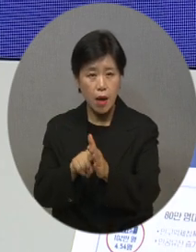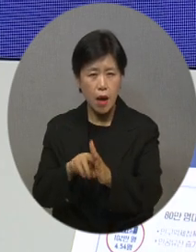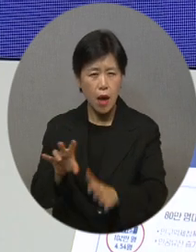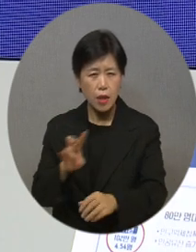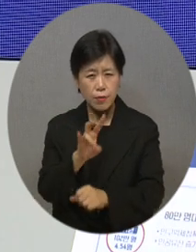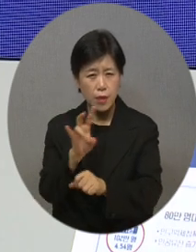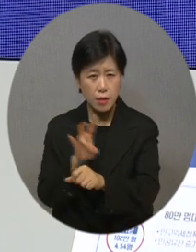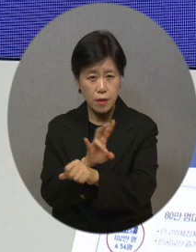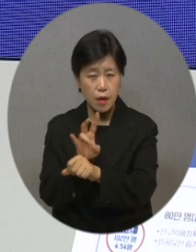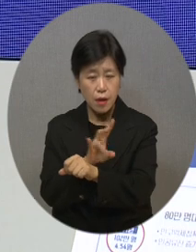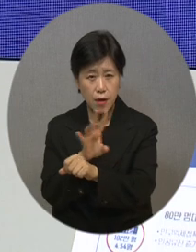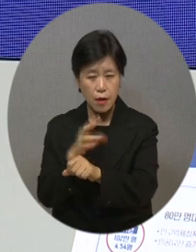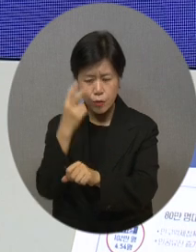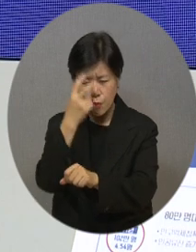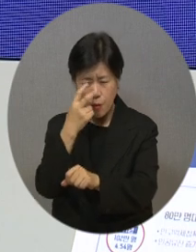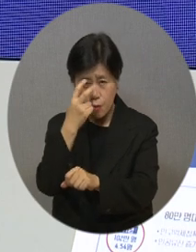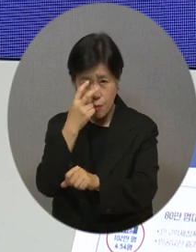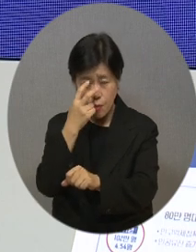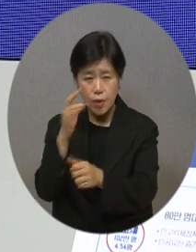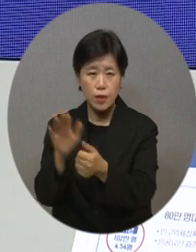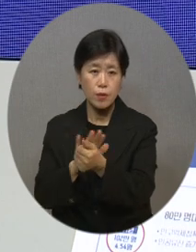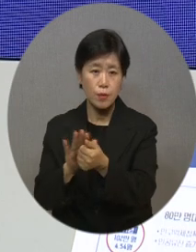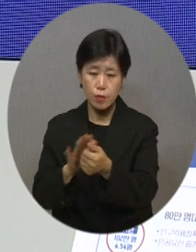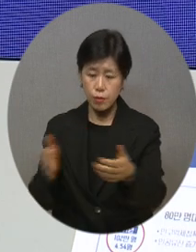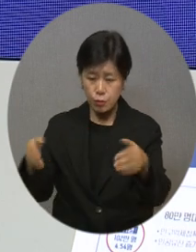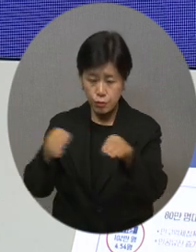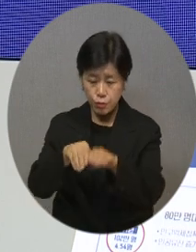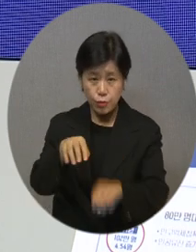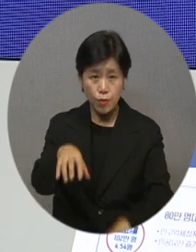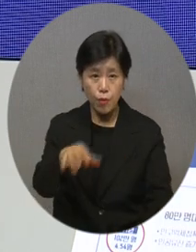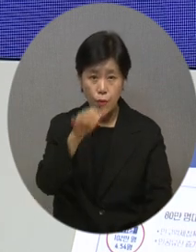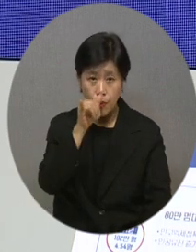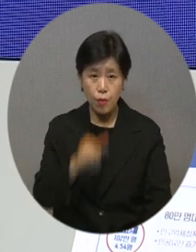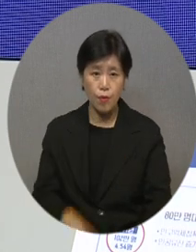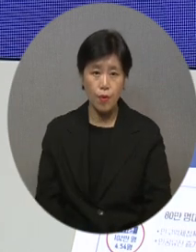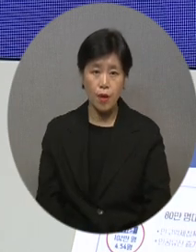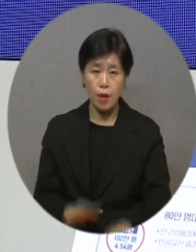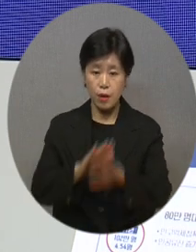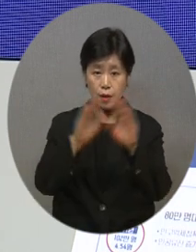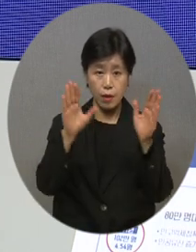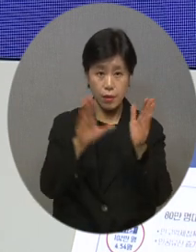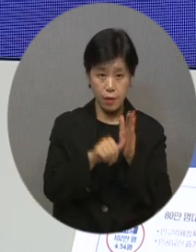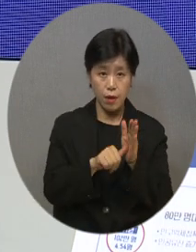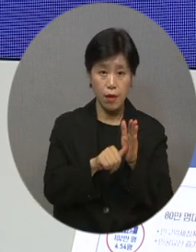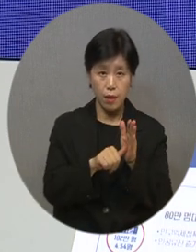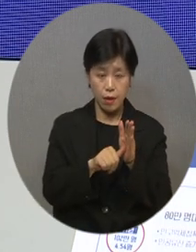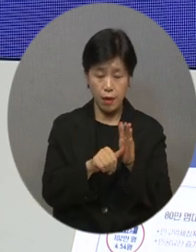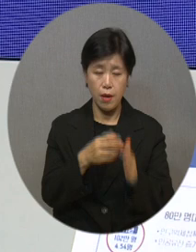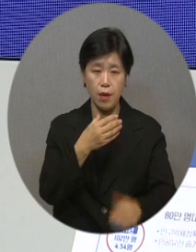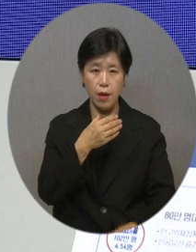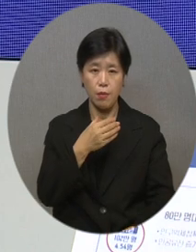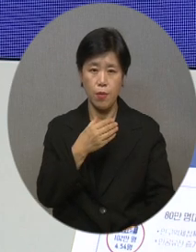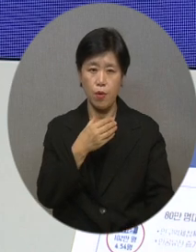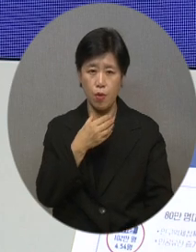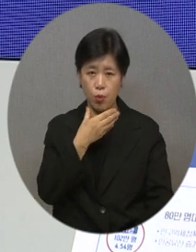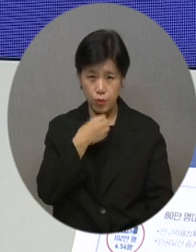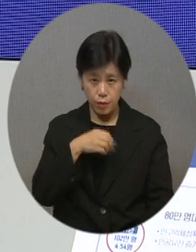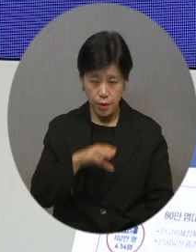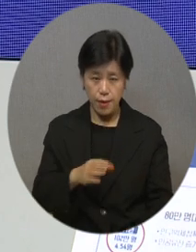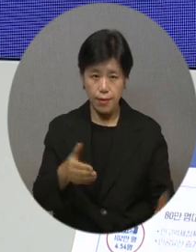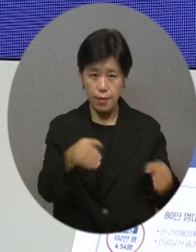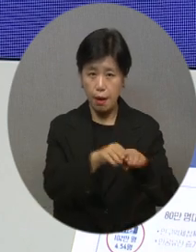20명 대상으로 하고 있습니다. 그래서 낮 시간 동안에는 광주에 있는 장애인 복지관 가가지고 이렇게 8시간 동안 서비스를 받게 되어